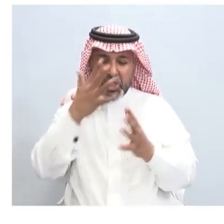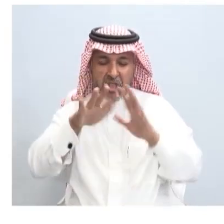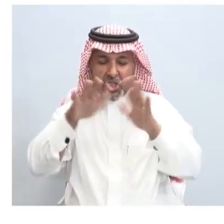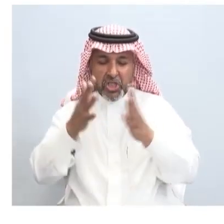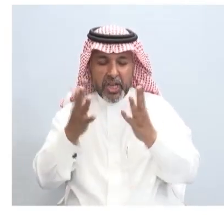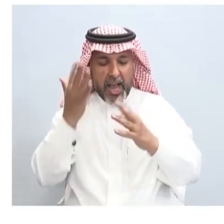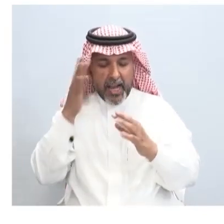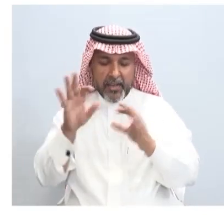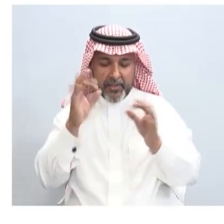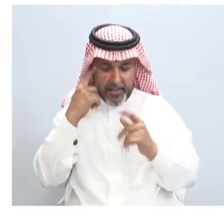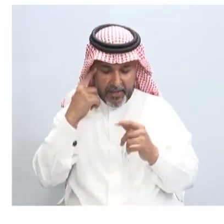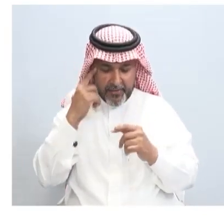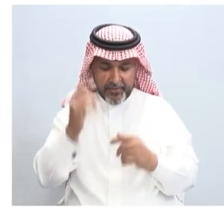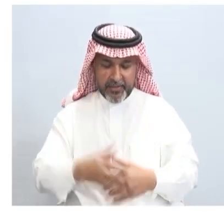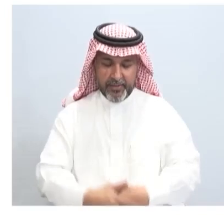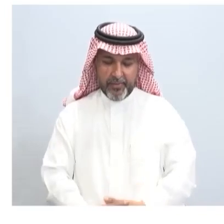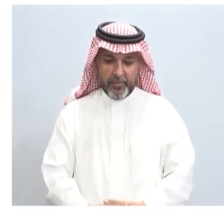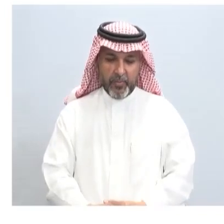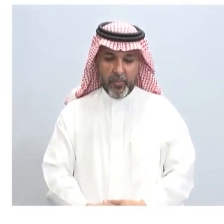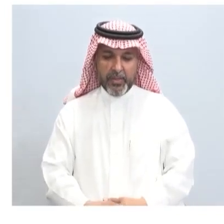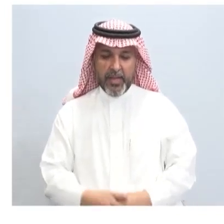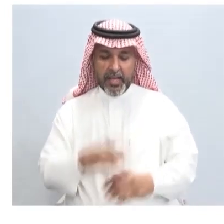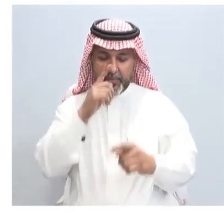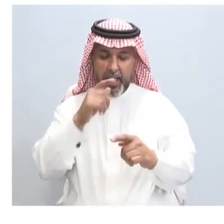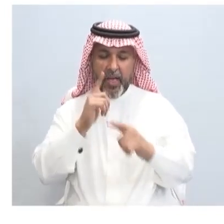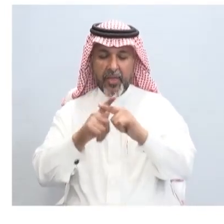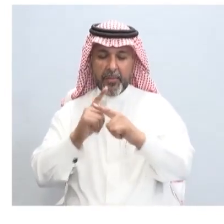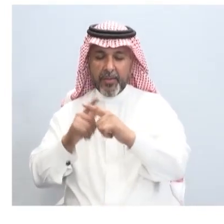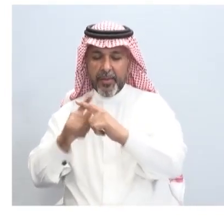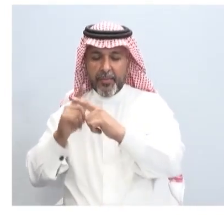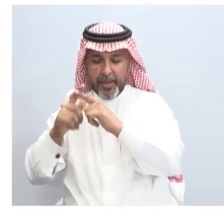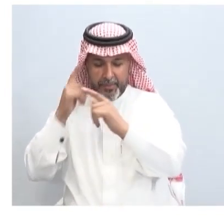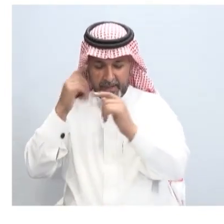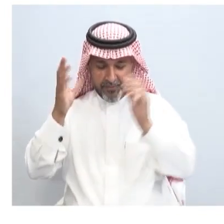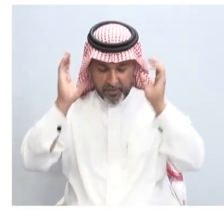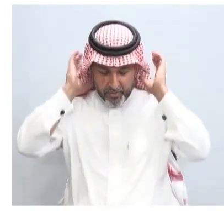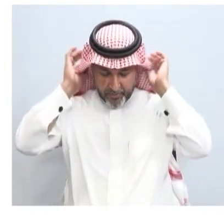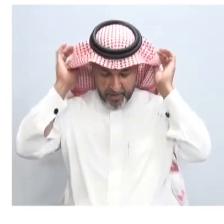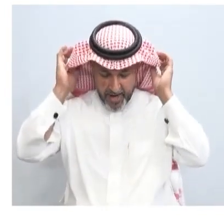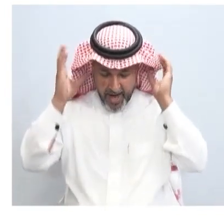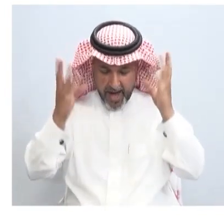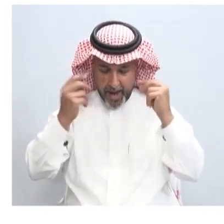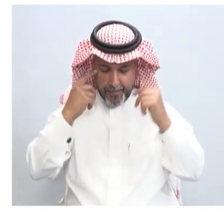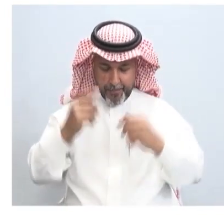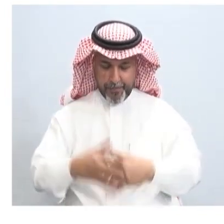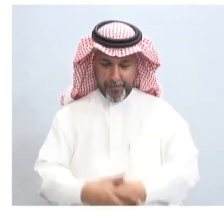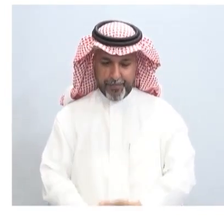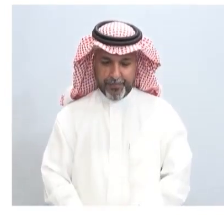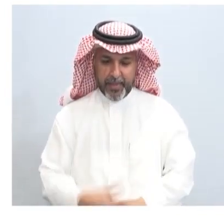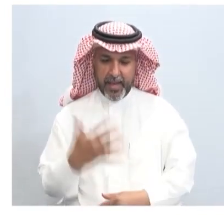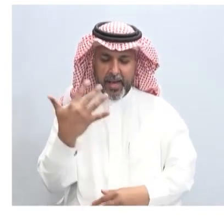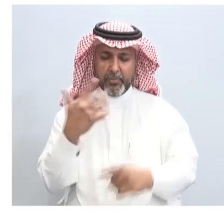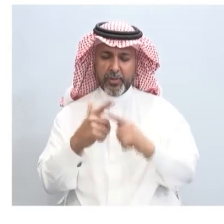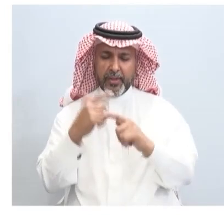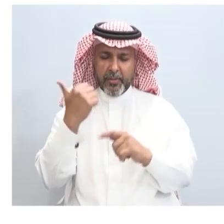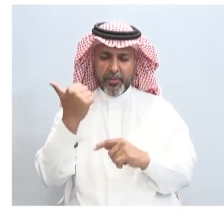وبالتالي حتكون الناتج طبعا حاصل ضرب هذه القيم 5 * 6 ض 3